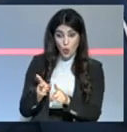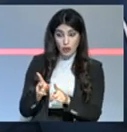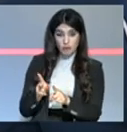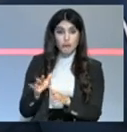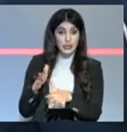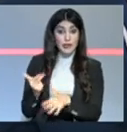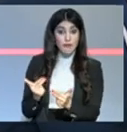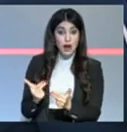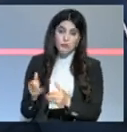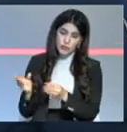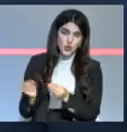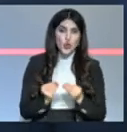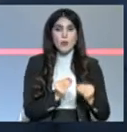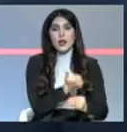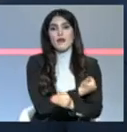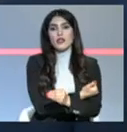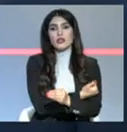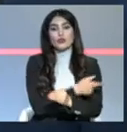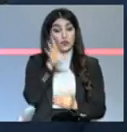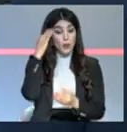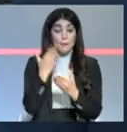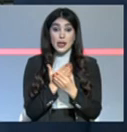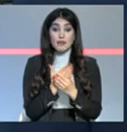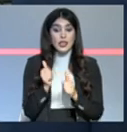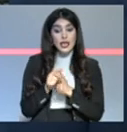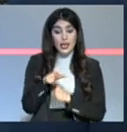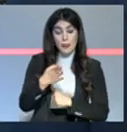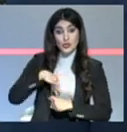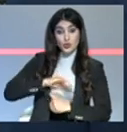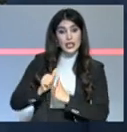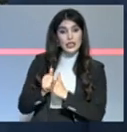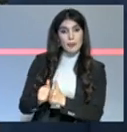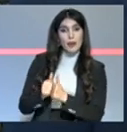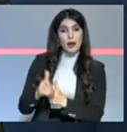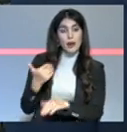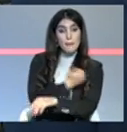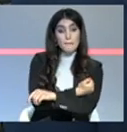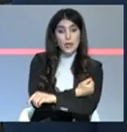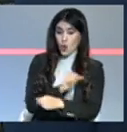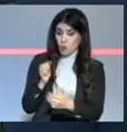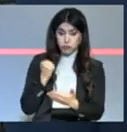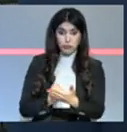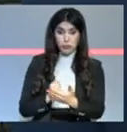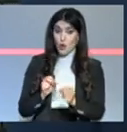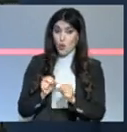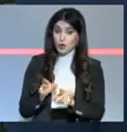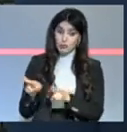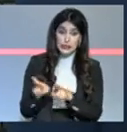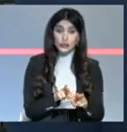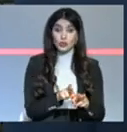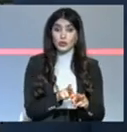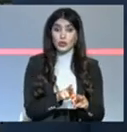من منظمه الصحه العالميه ويتعدى الملف متاعو على اداره الصيدله والدواء وياخذ الترخيص متاعو وقت اللي